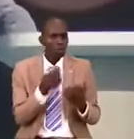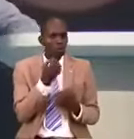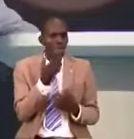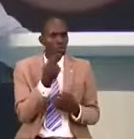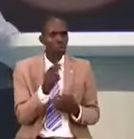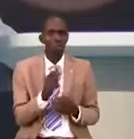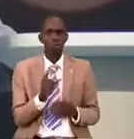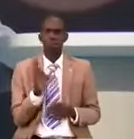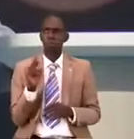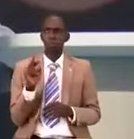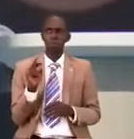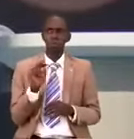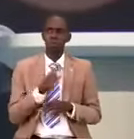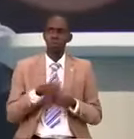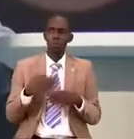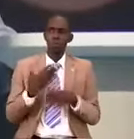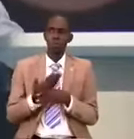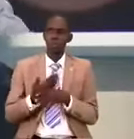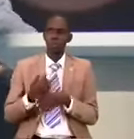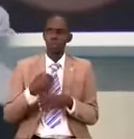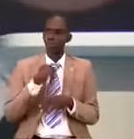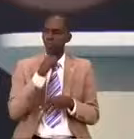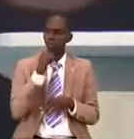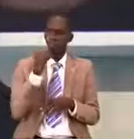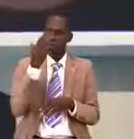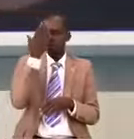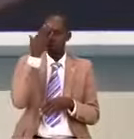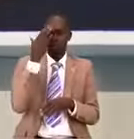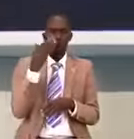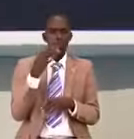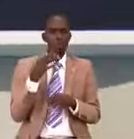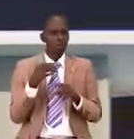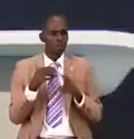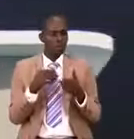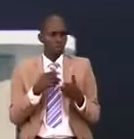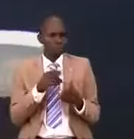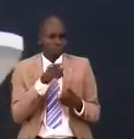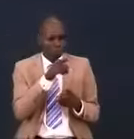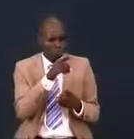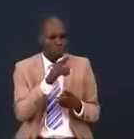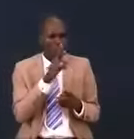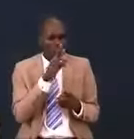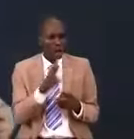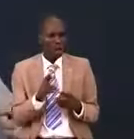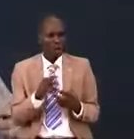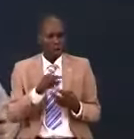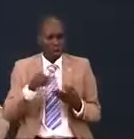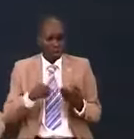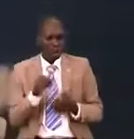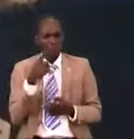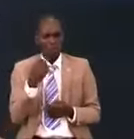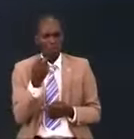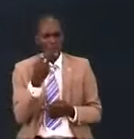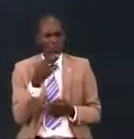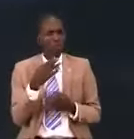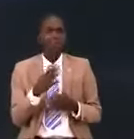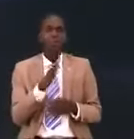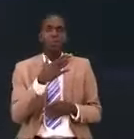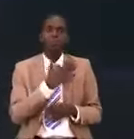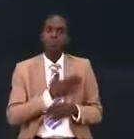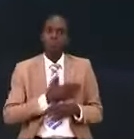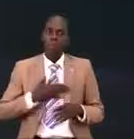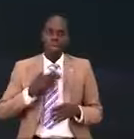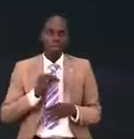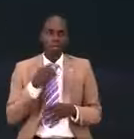tu fais partie de ses disciples je t'ai dit je le connais pas un autre venu la troisième fois